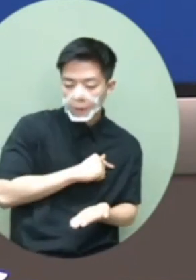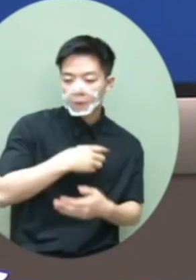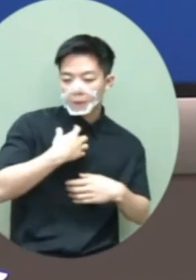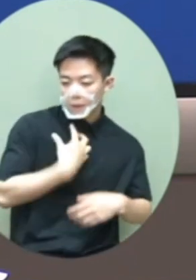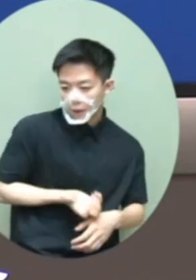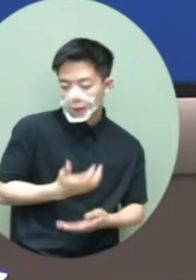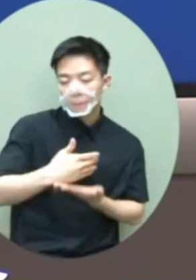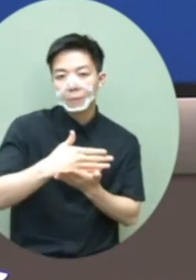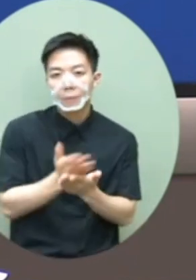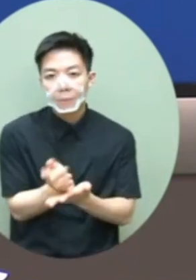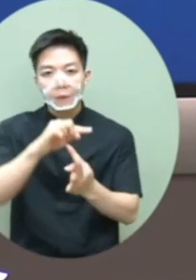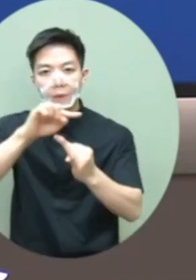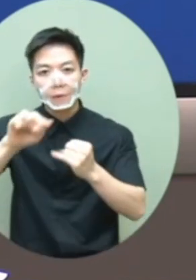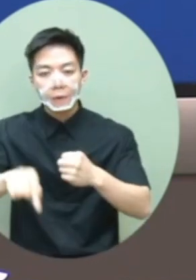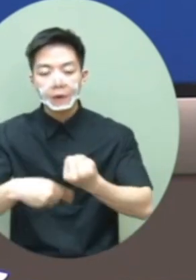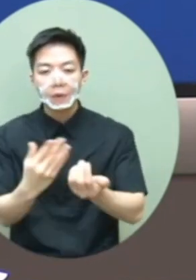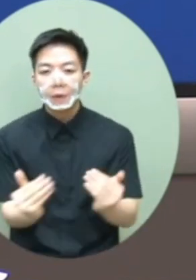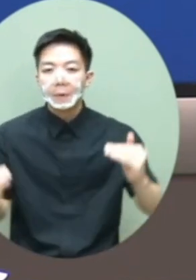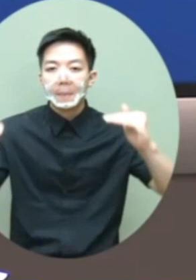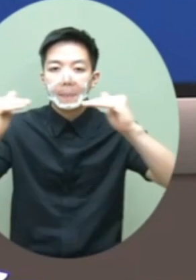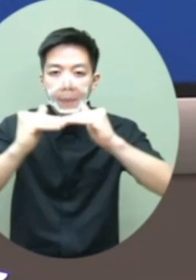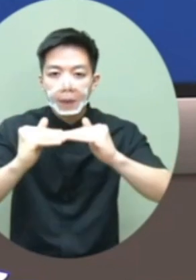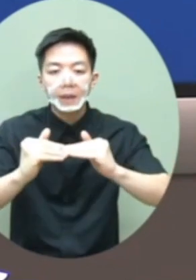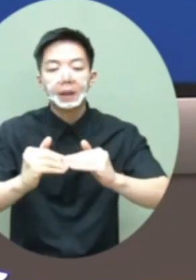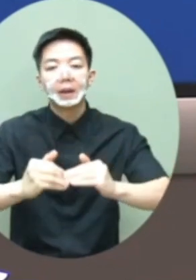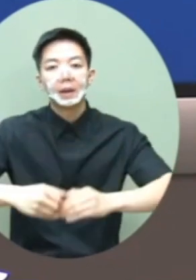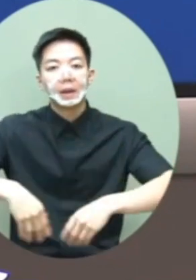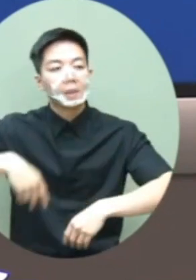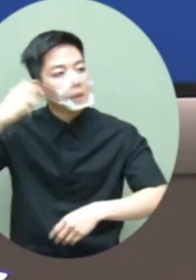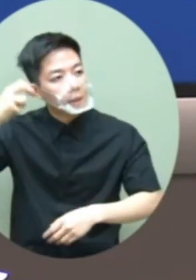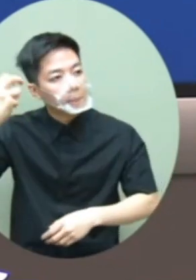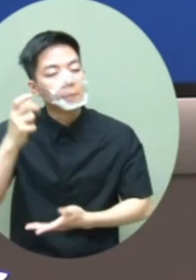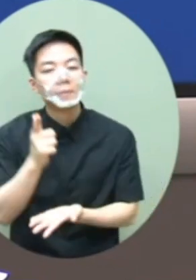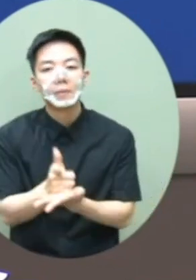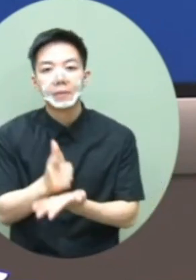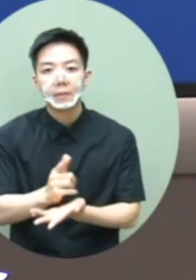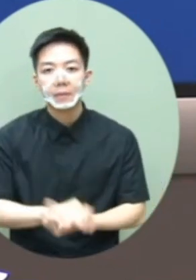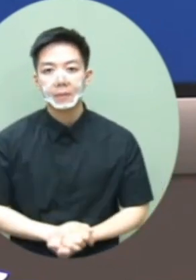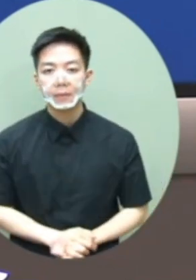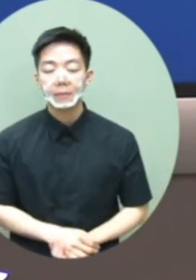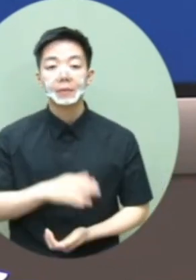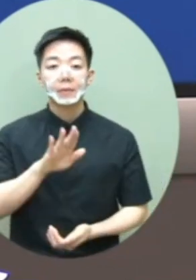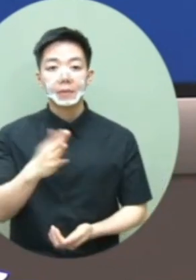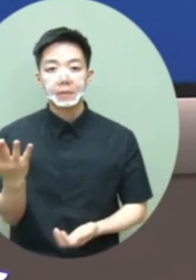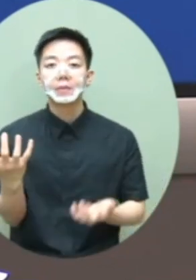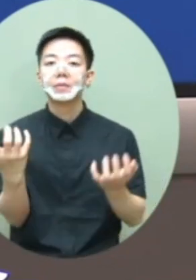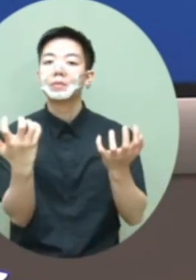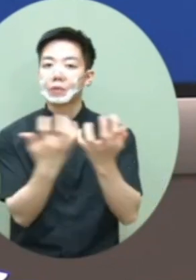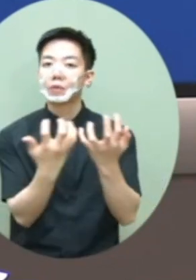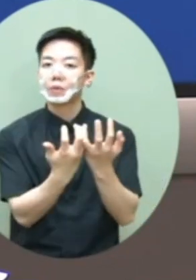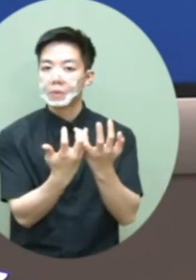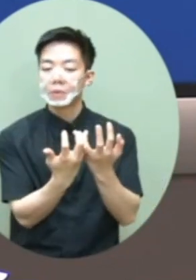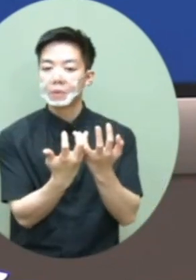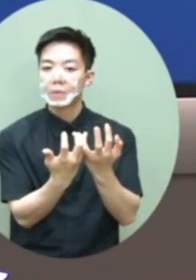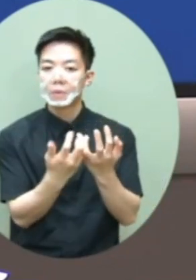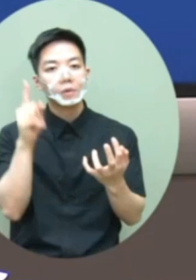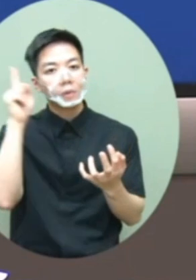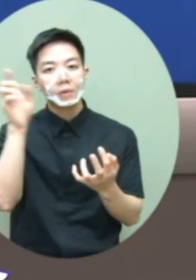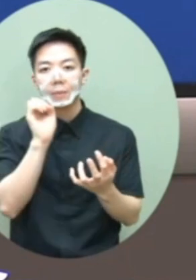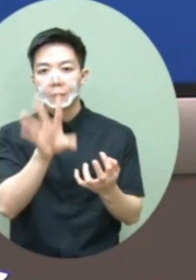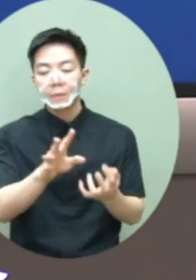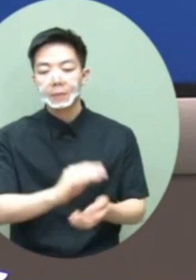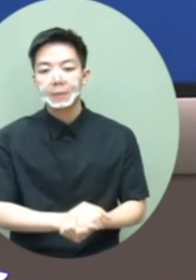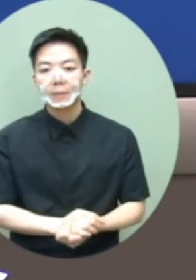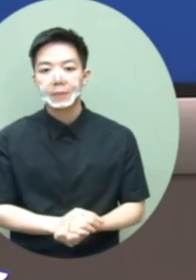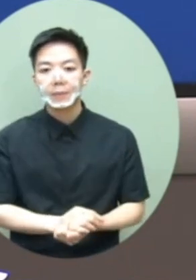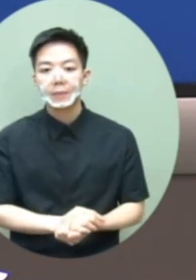遠都是一個不斷在平衡的工作。不過有一個數字咧，我都想提出咧，就係我已經做咗呢